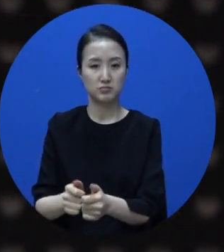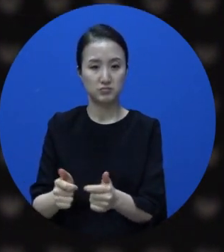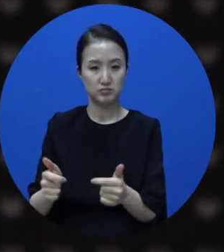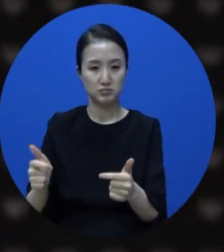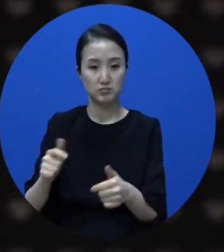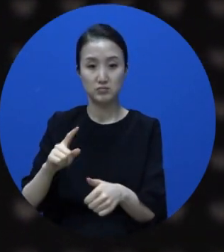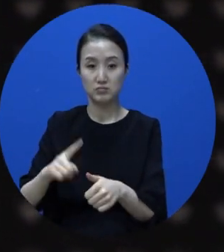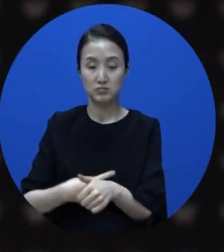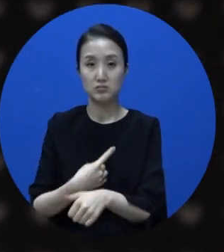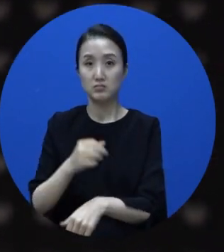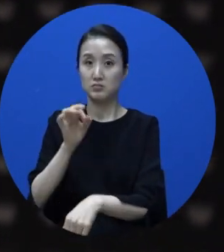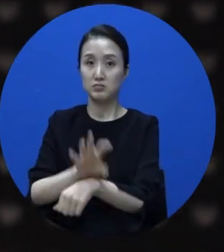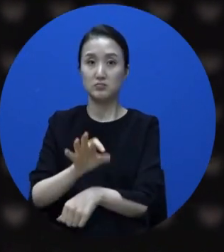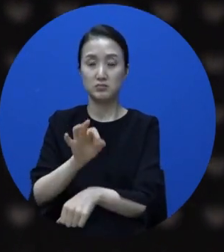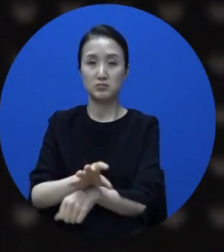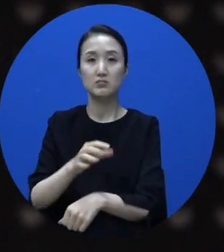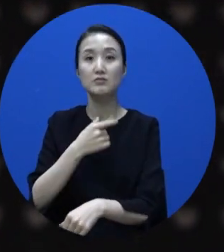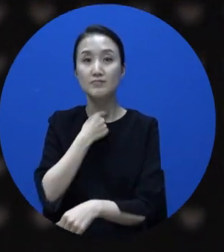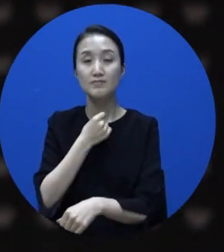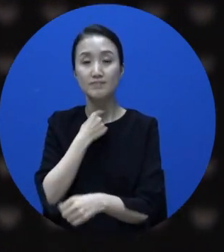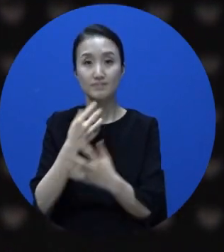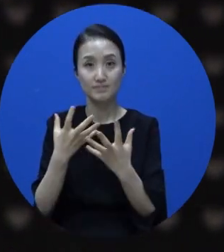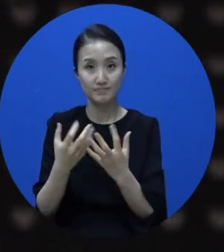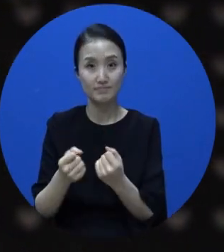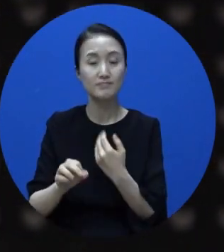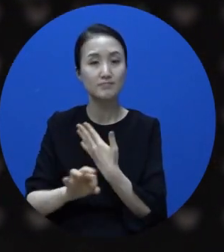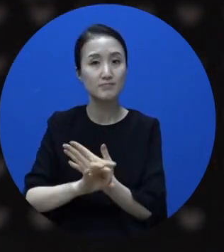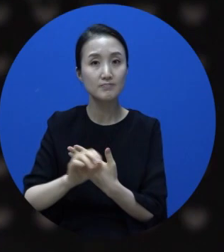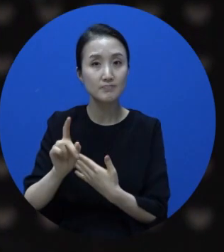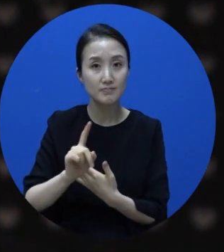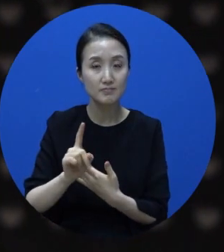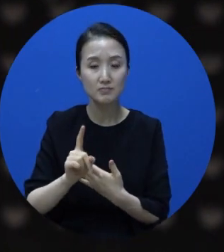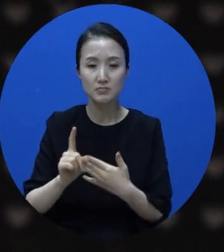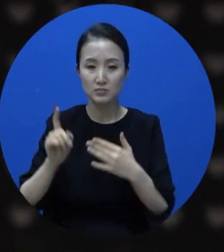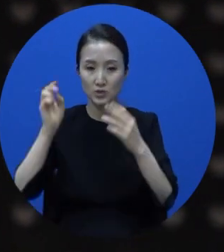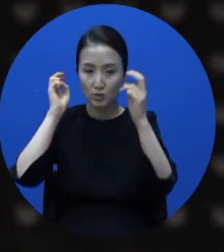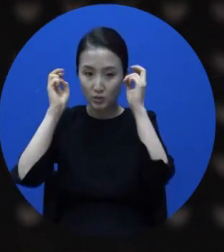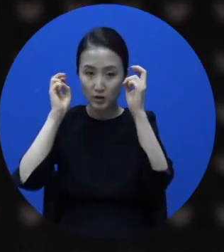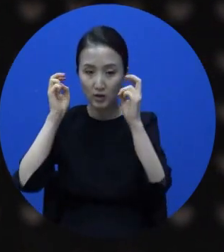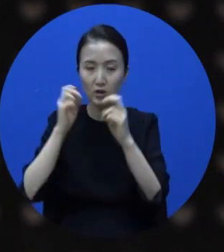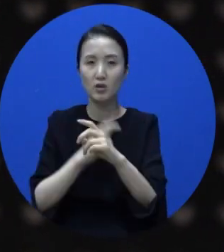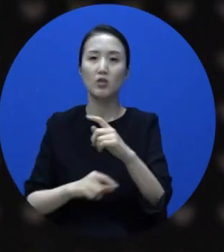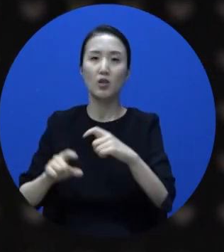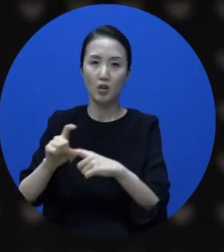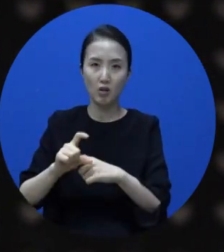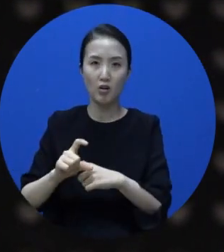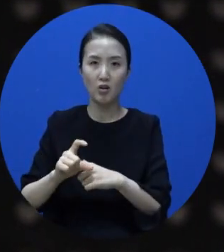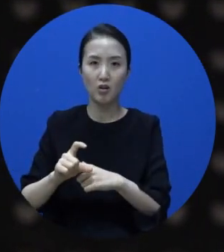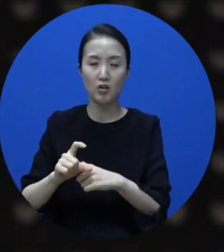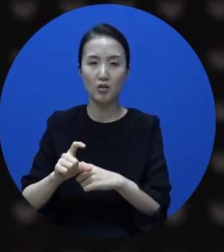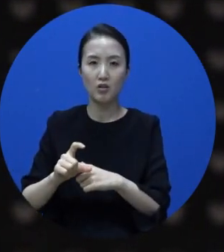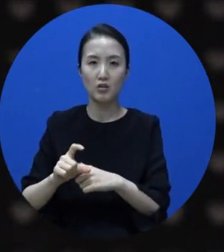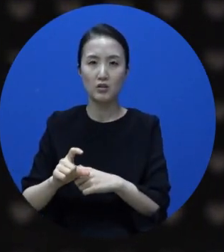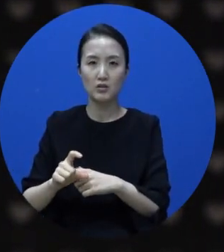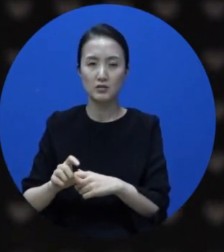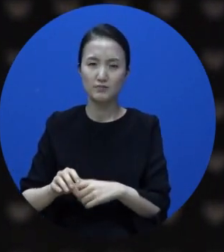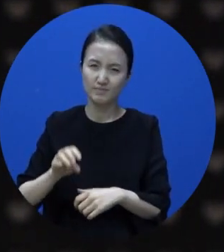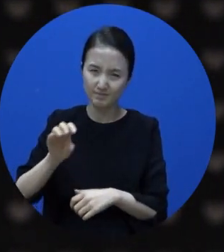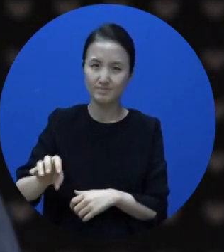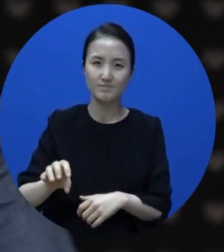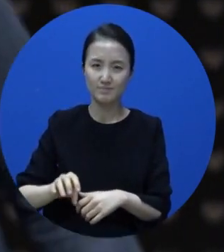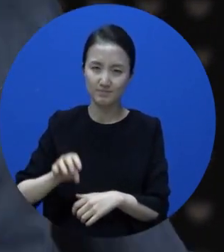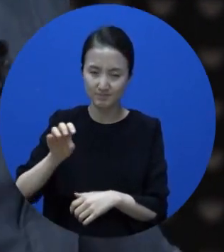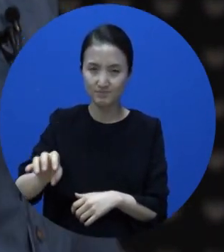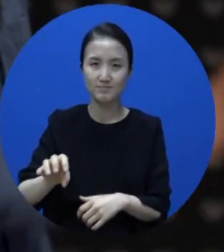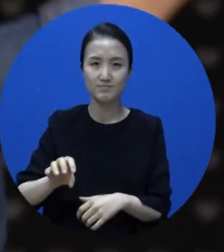자금 소비 마저 늘어나면 기업들 입장에서 더 뭐 하고 싶어요 더 적극적으로 투자 하고 싶죠 그래서 다시